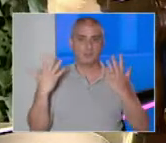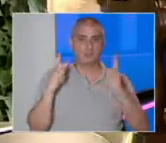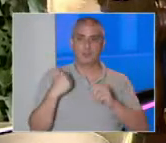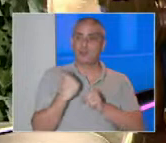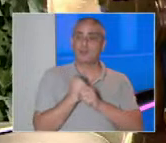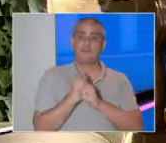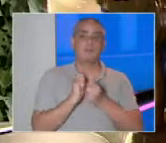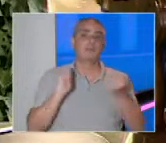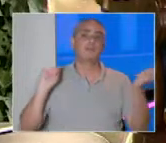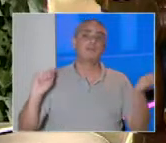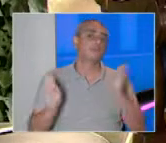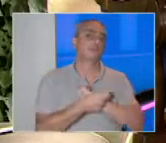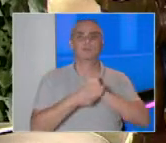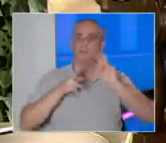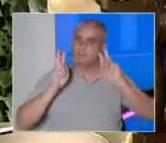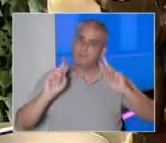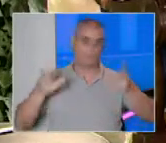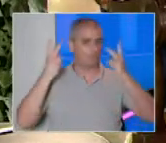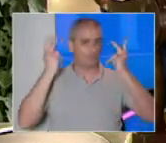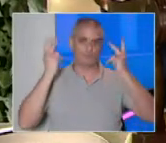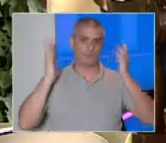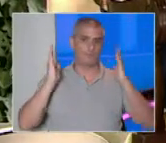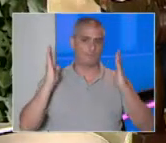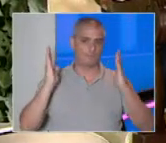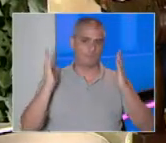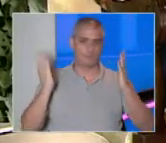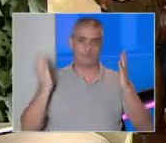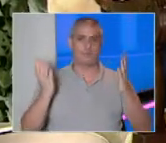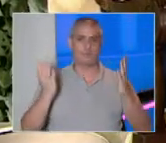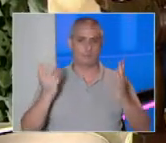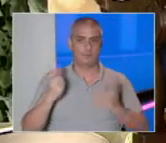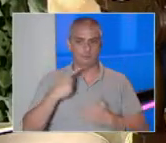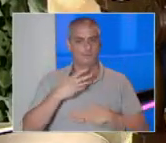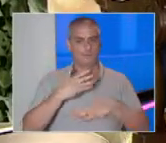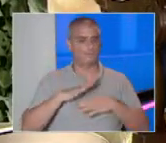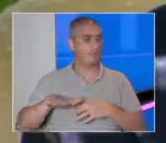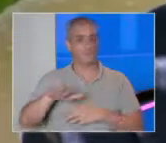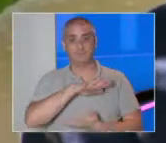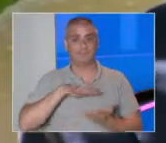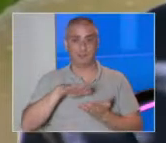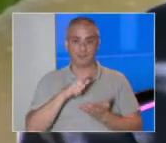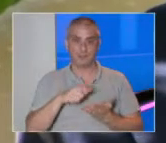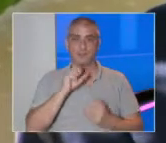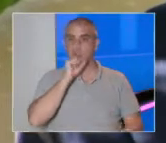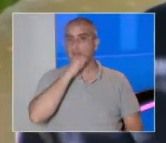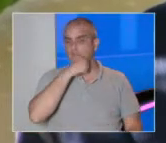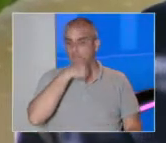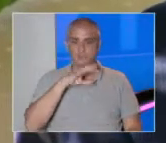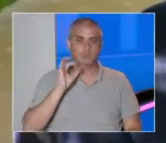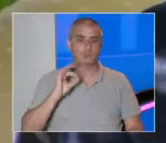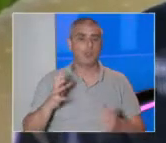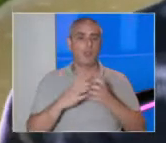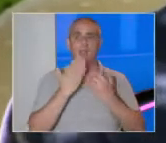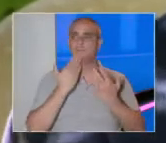להביא לתפנית חשובה ביותר בהיסטוריה של המזרח התיכון ובהיסטוריה של